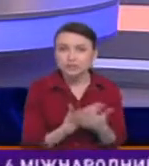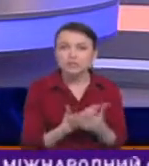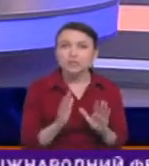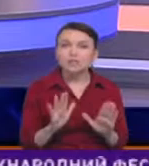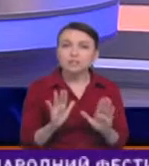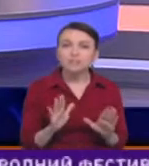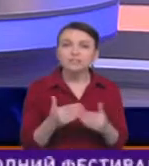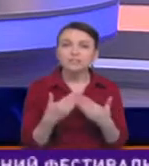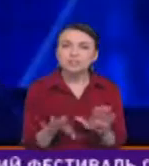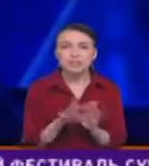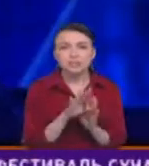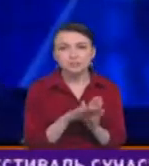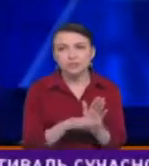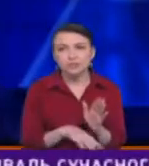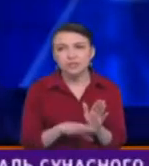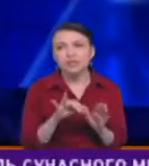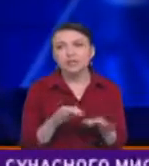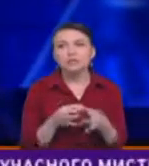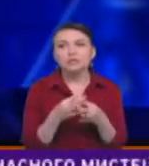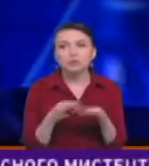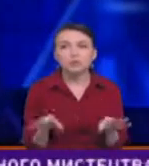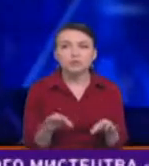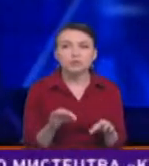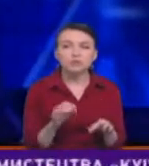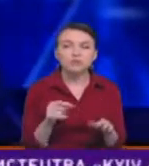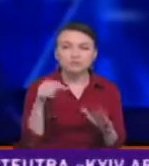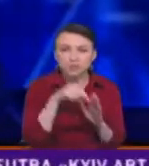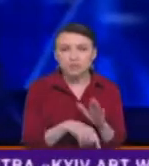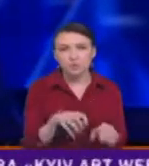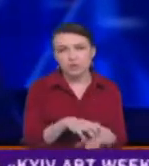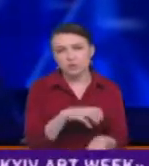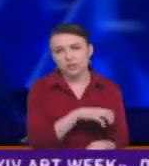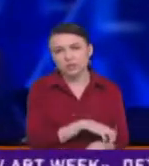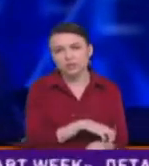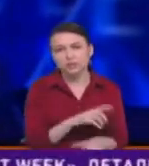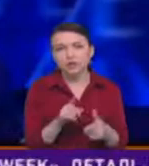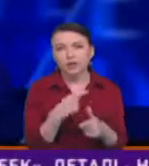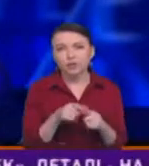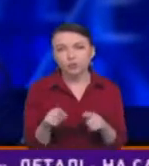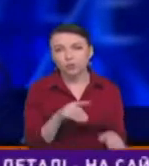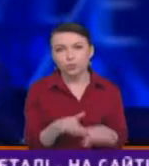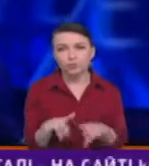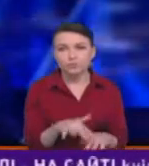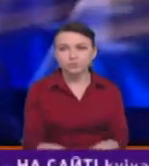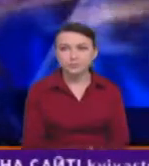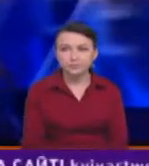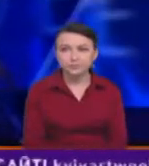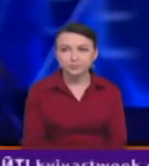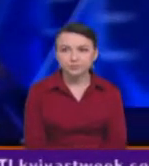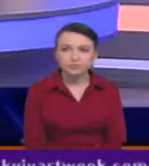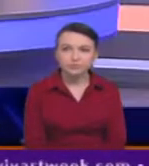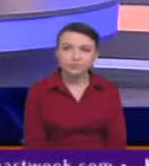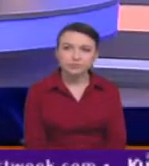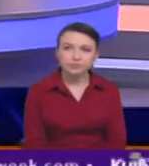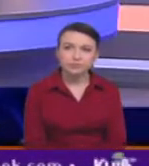і відкритих списках, і демократії безпосередньо в самих партіях або рухах. Ну, ви, вірно, от